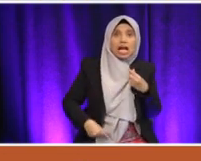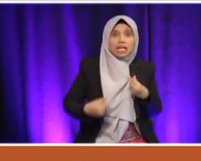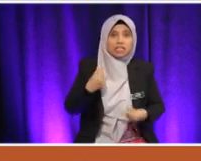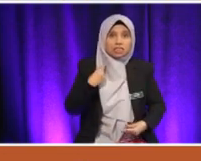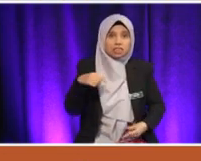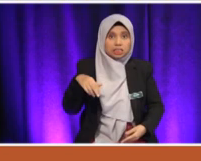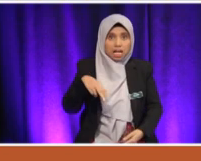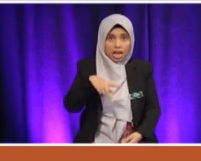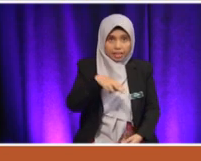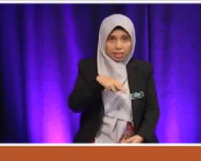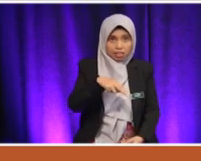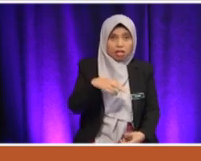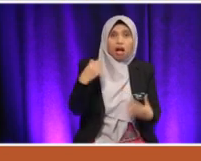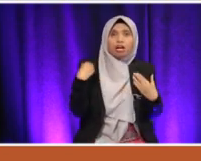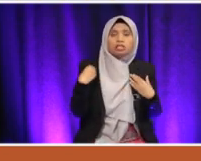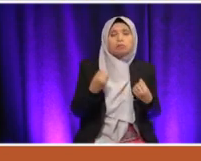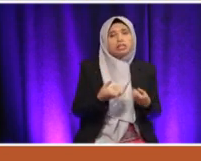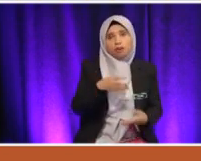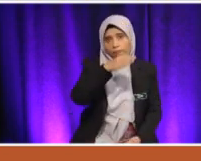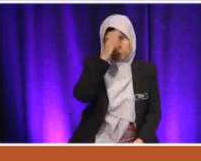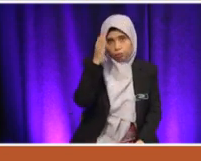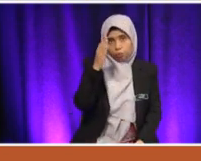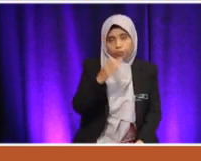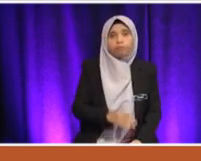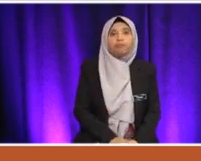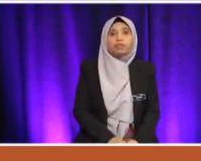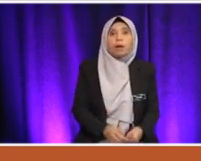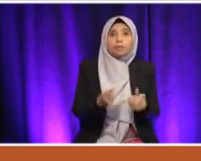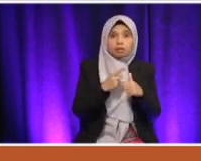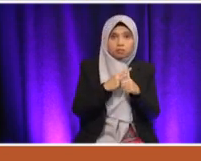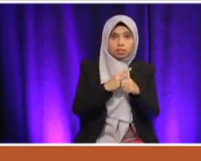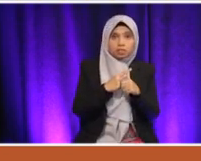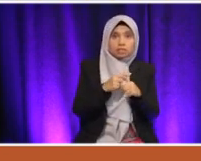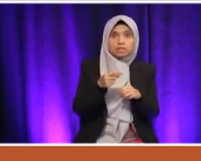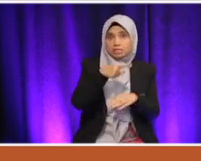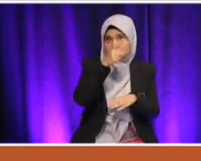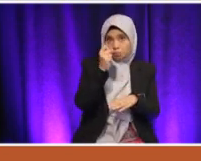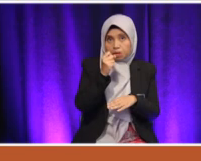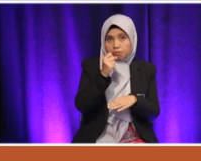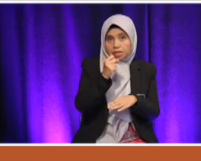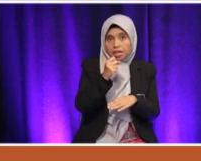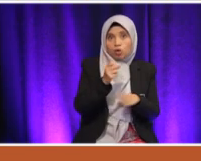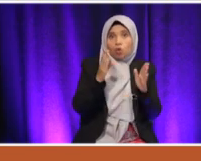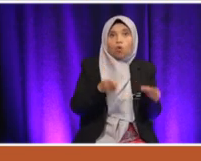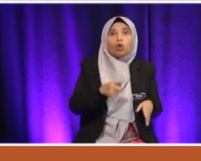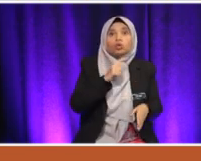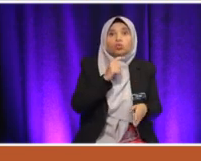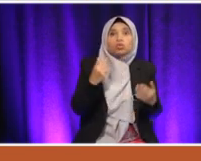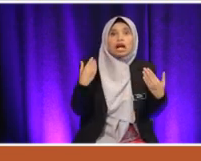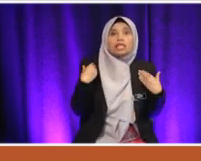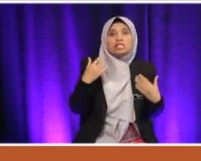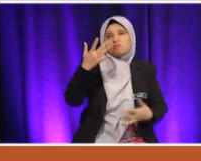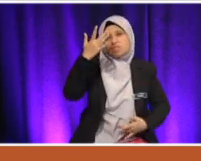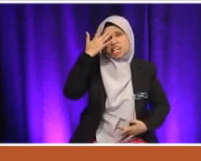yang mempengaruhi ketidakstabilan kayu jalan ini yang pertama disebabkan warga emas mengalami penyakit saraf dan